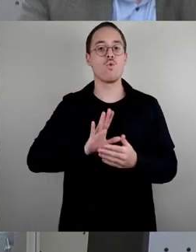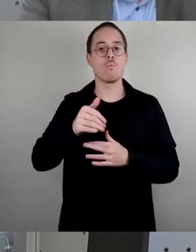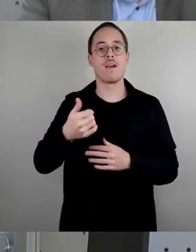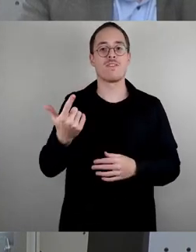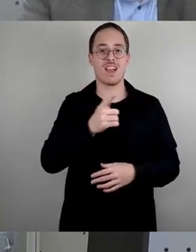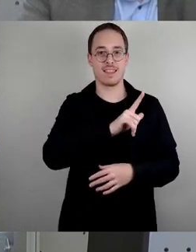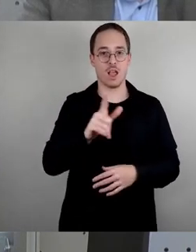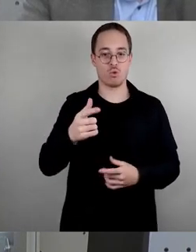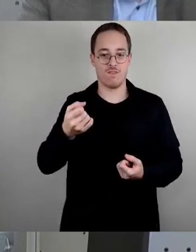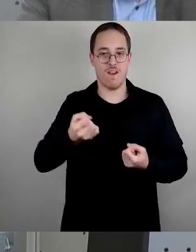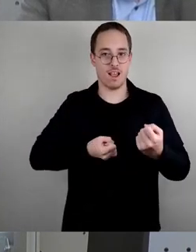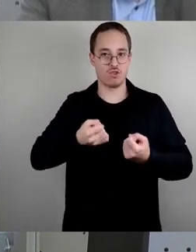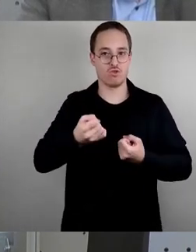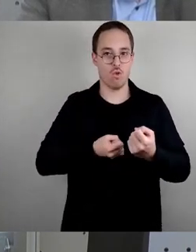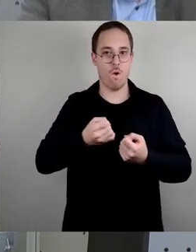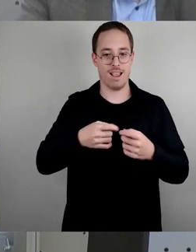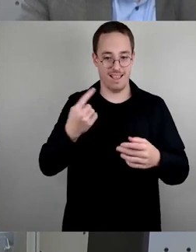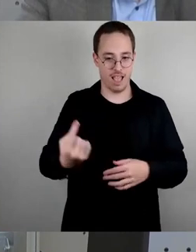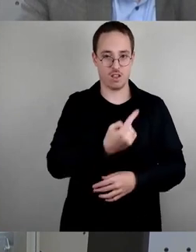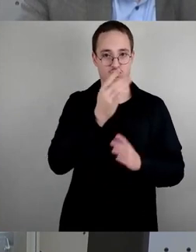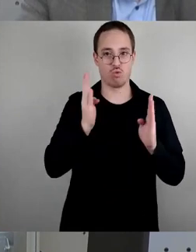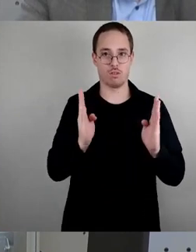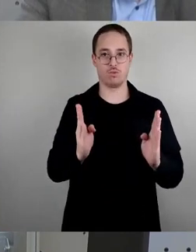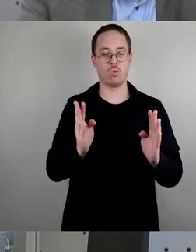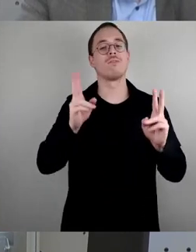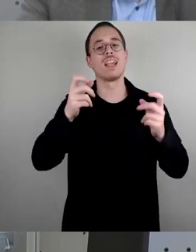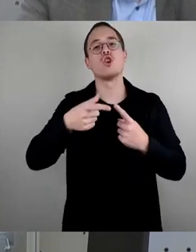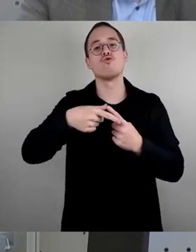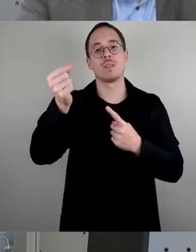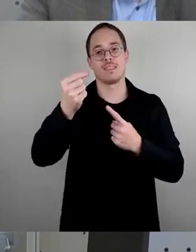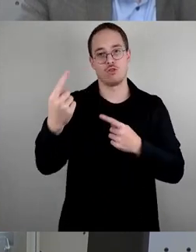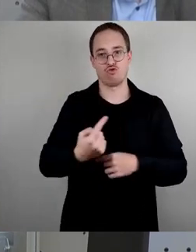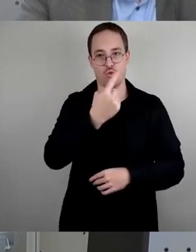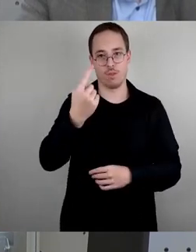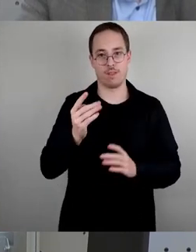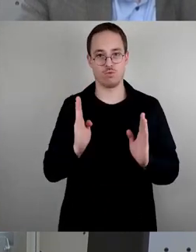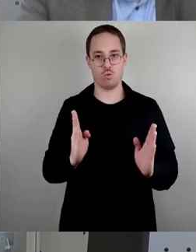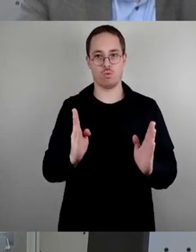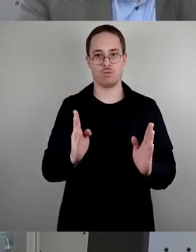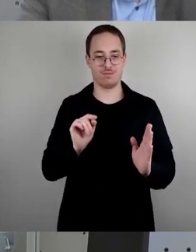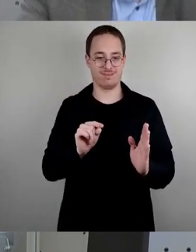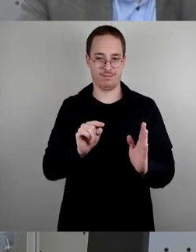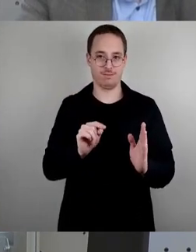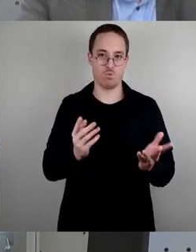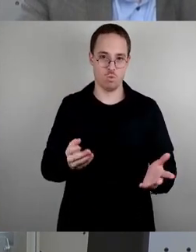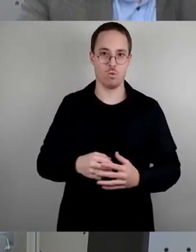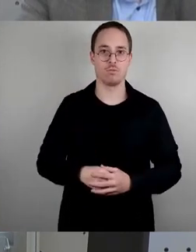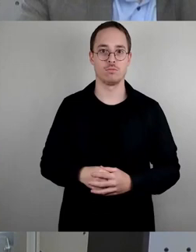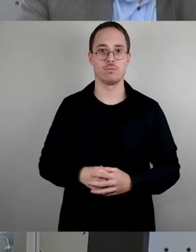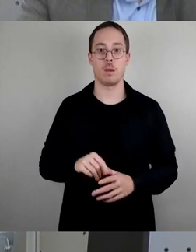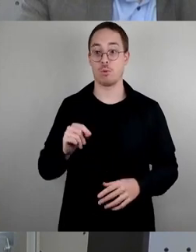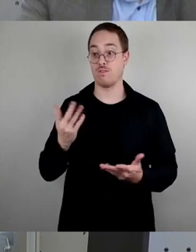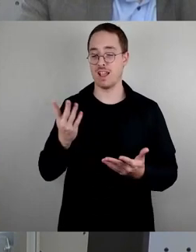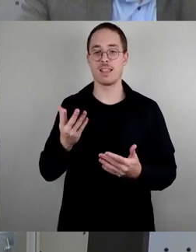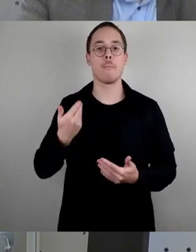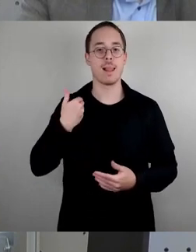täglich über 25.000 Fahrzeugen, weil in der Spitzenstunde wir da deutlich über 10% sind, ist man in der Belastungsstufe 4. Und dort